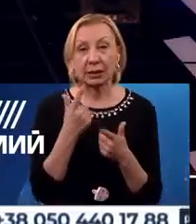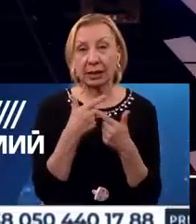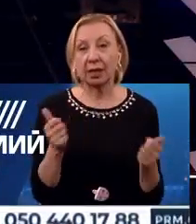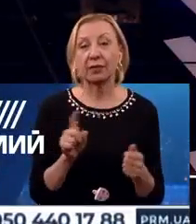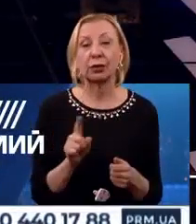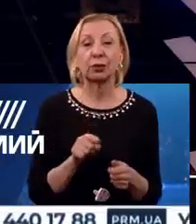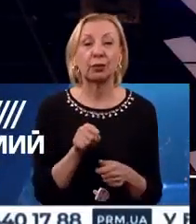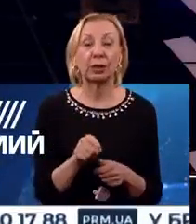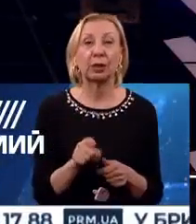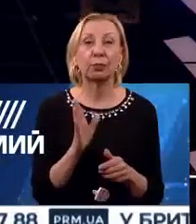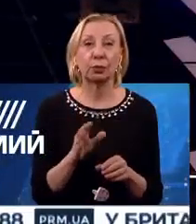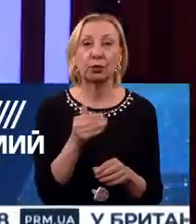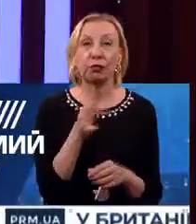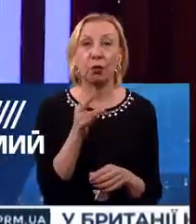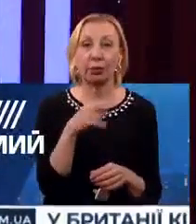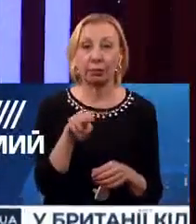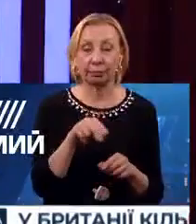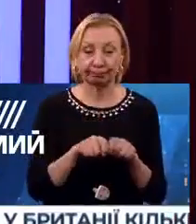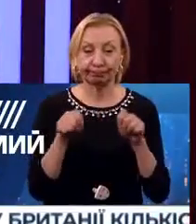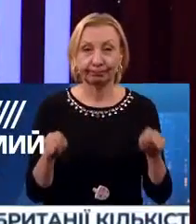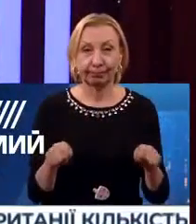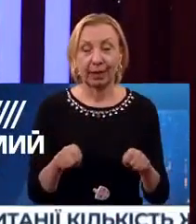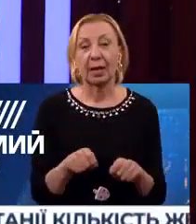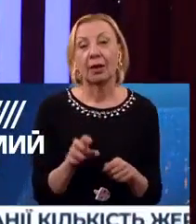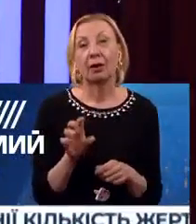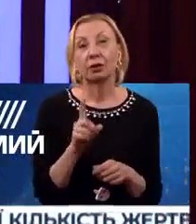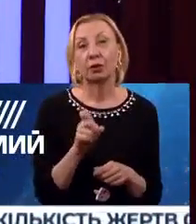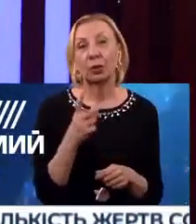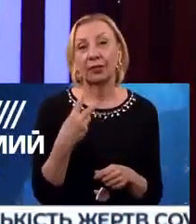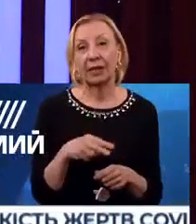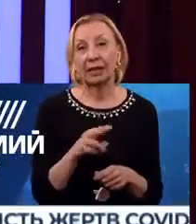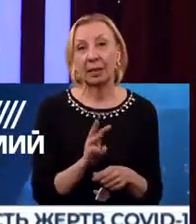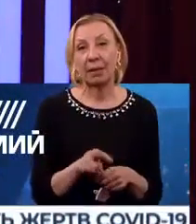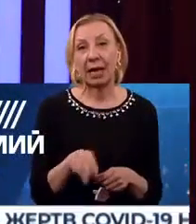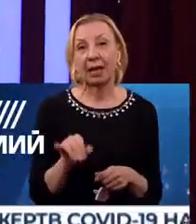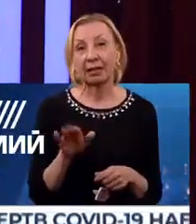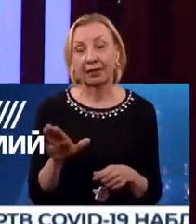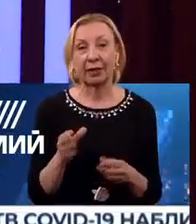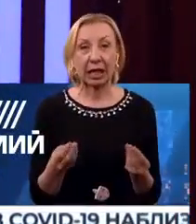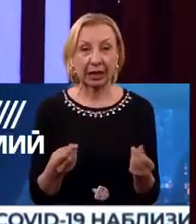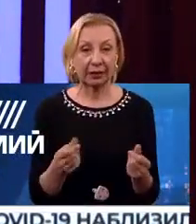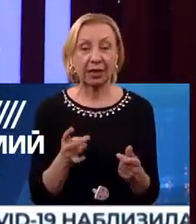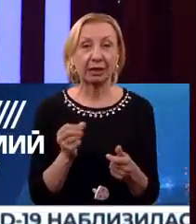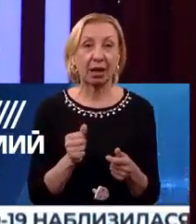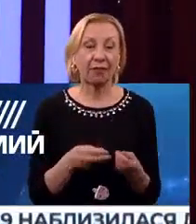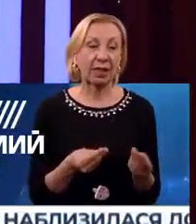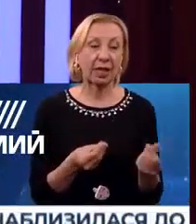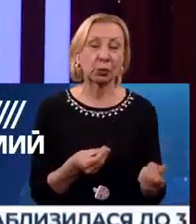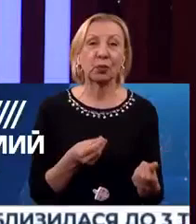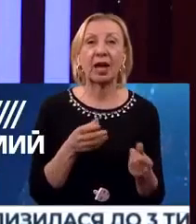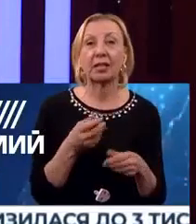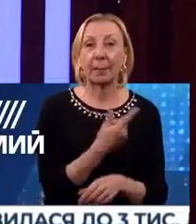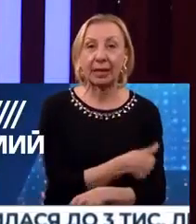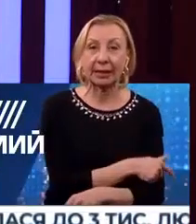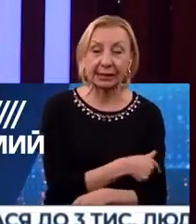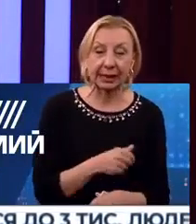формують стабілізаційний фонд у розмірі 120 мільярдів гривень на вирішення проблем фінансування медицини, на